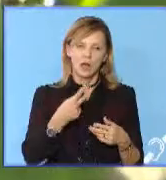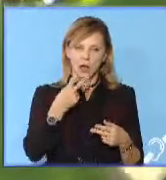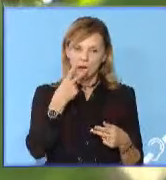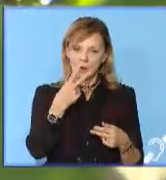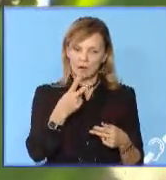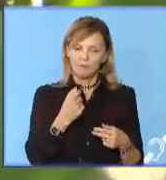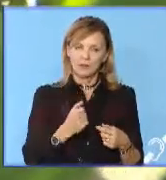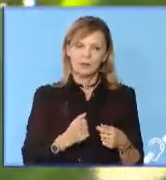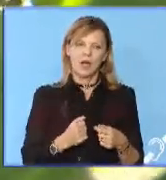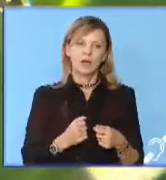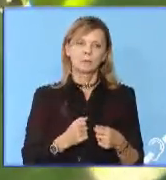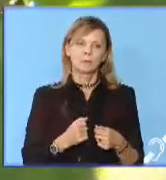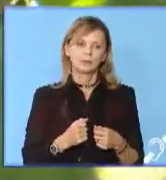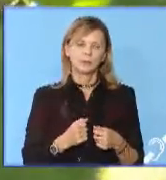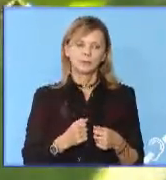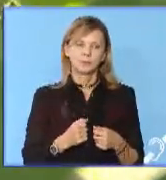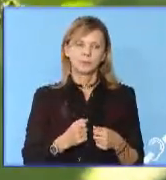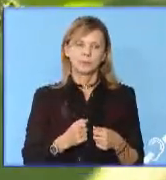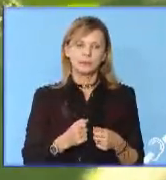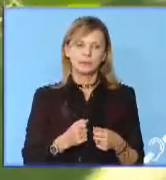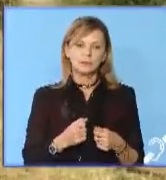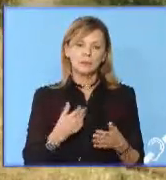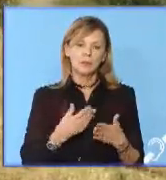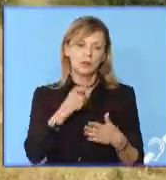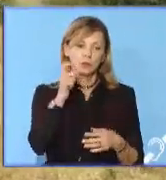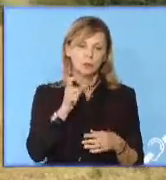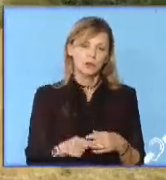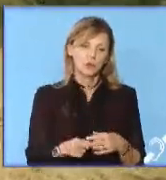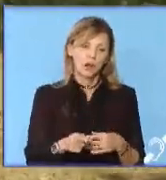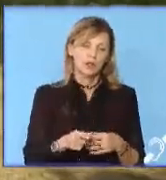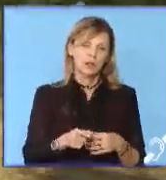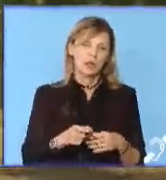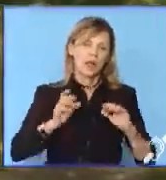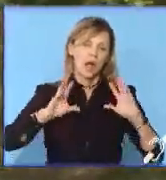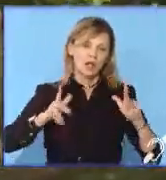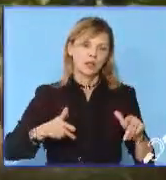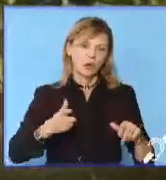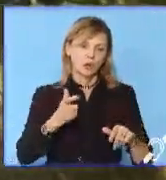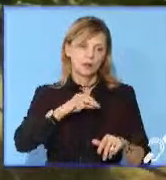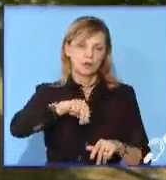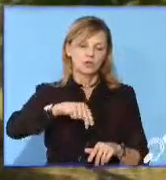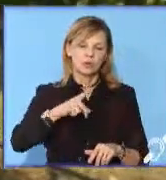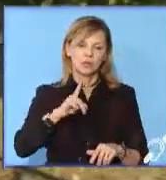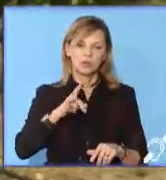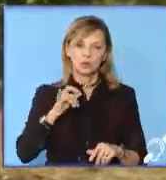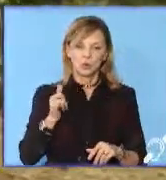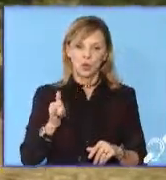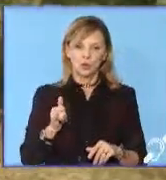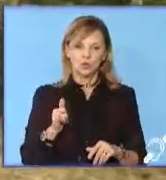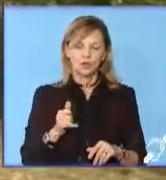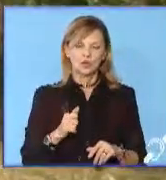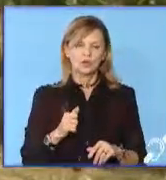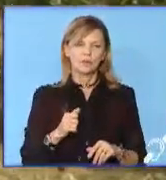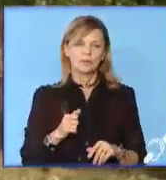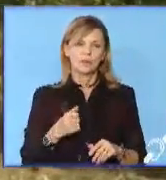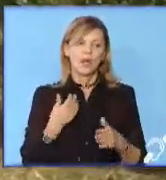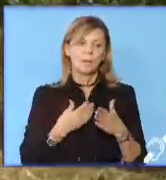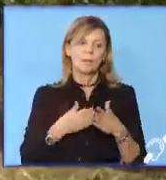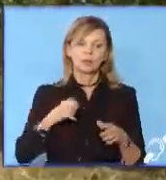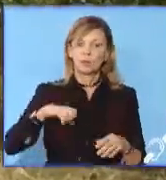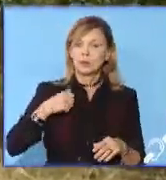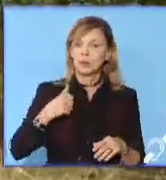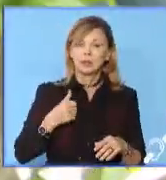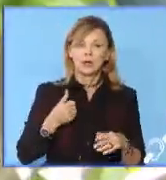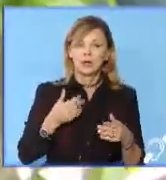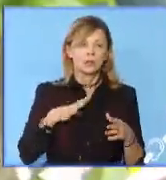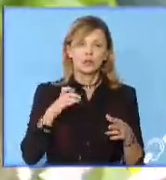pentru a putea fi accesate de fermierii de la nivelul județului Dolj și nu numai. Iar pentru tineri, înțeleg